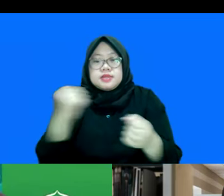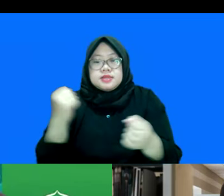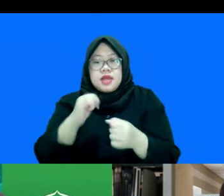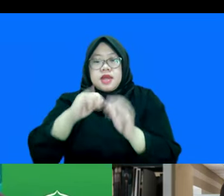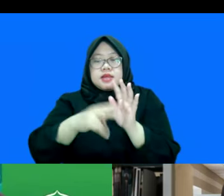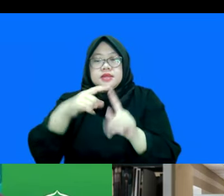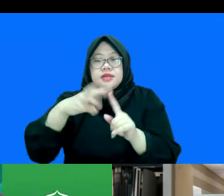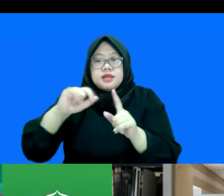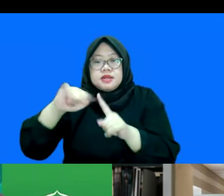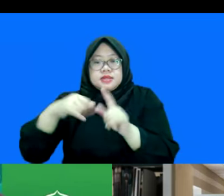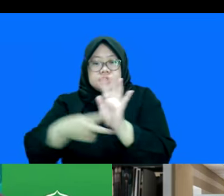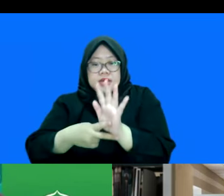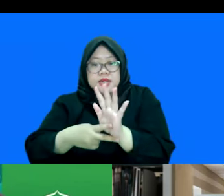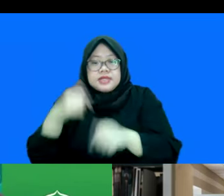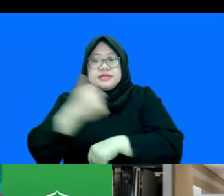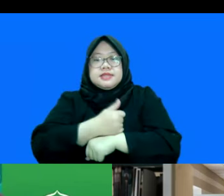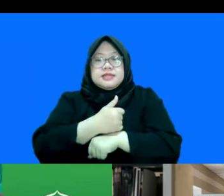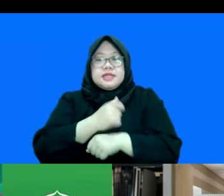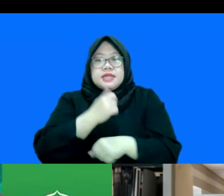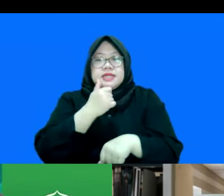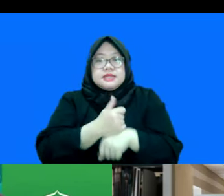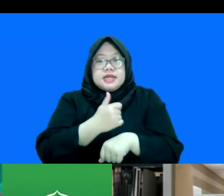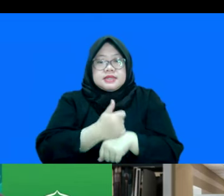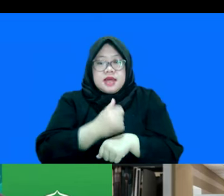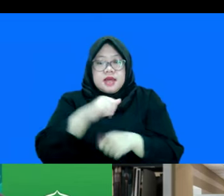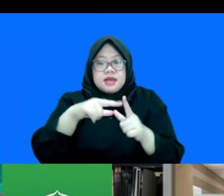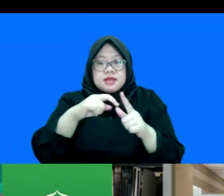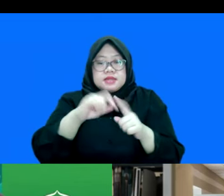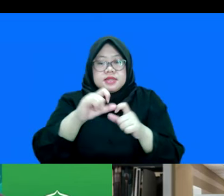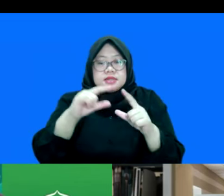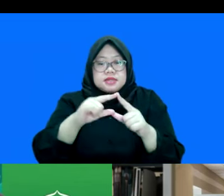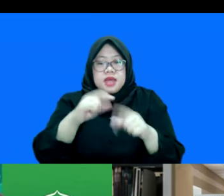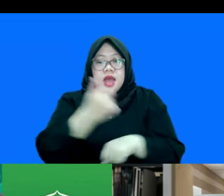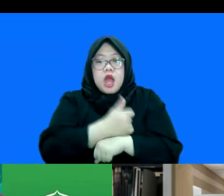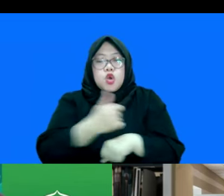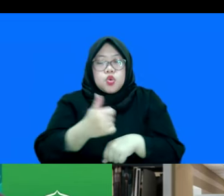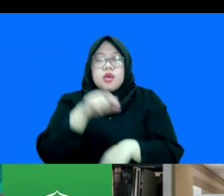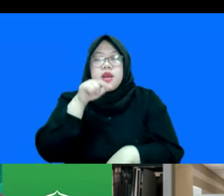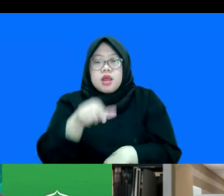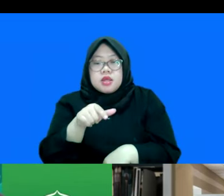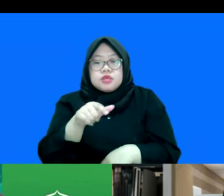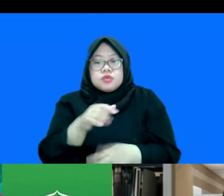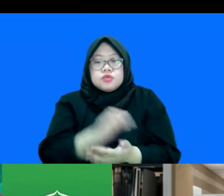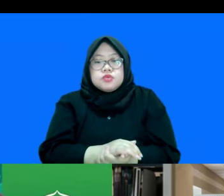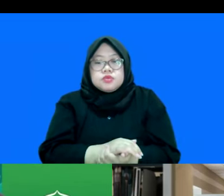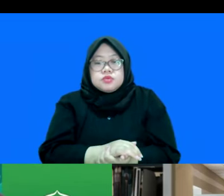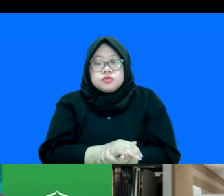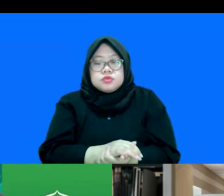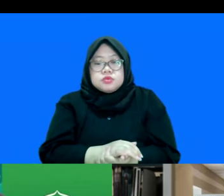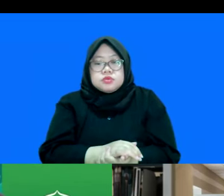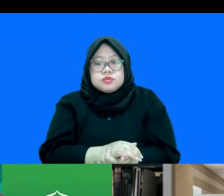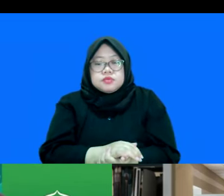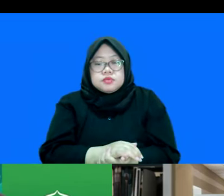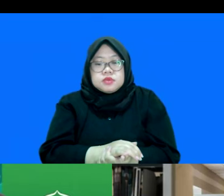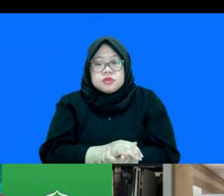Kejaksaan Agung yang juga akan kemudian dikoordinasikan di apa